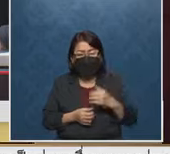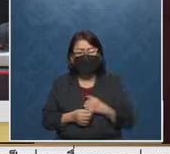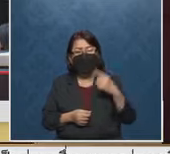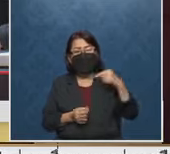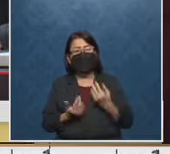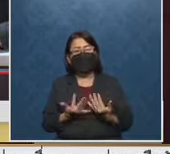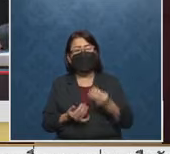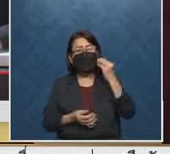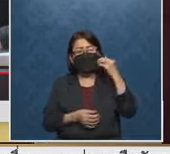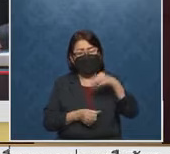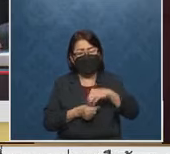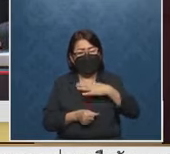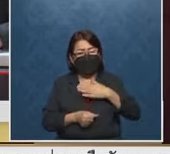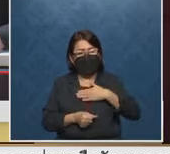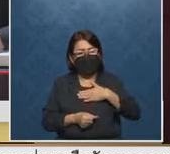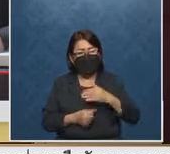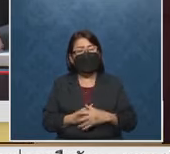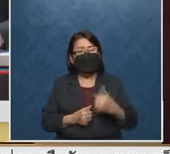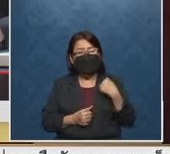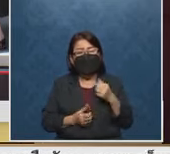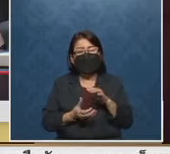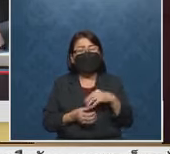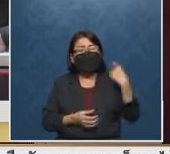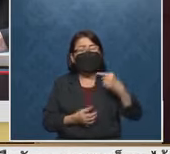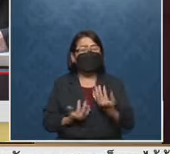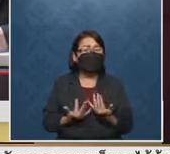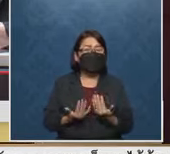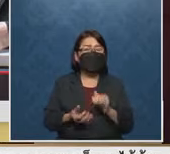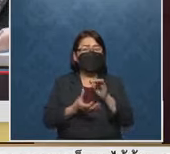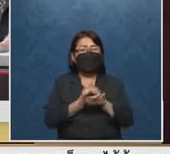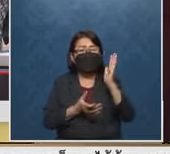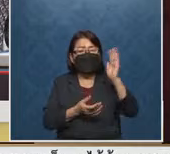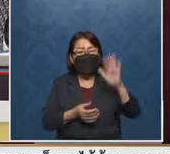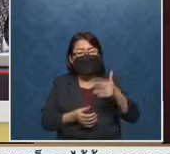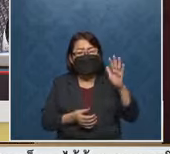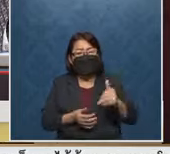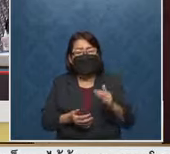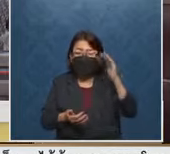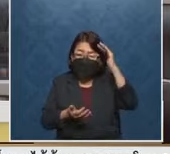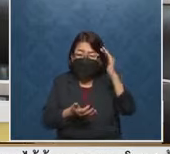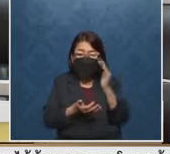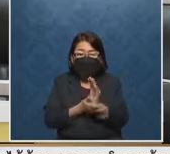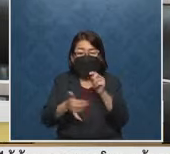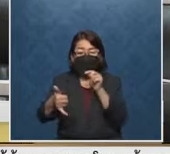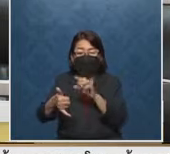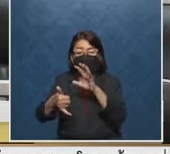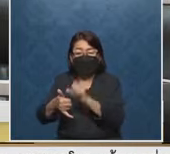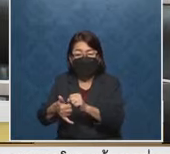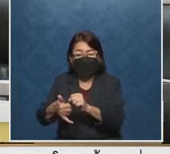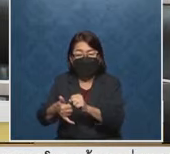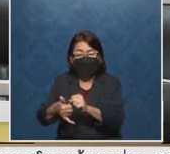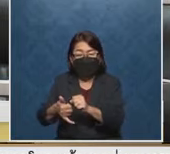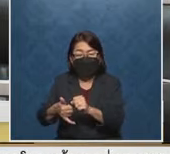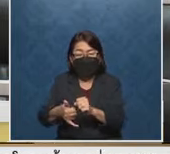ลปะแตณวันนี้เขาก็ยังรอคอยเพียงเพราะว่าถูกเจ้าหน้าที่ของตำรวจของส